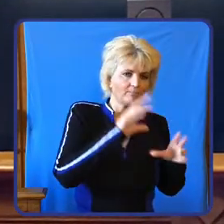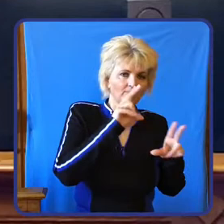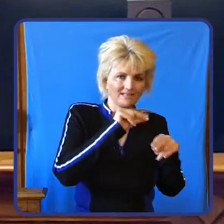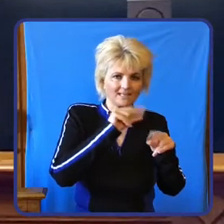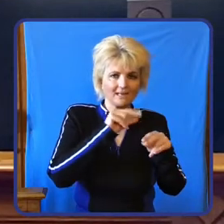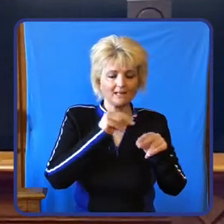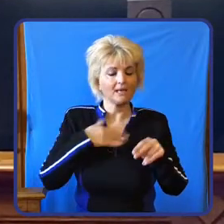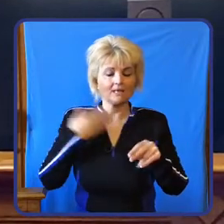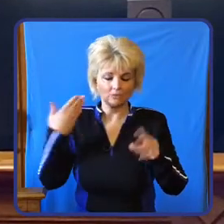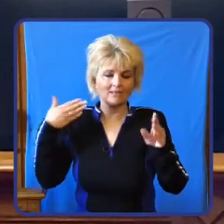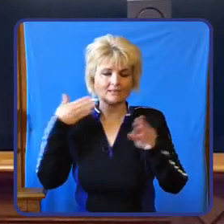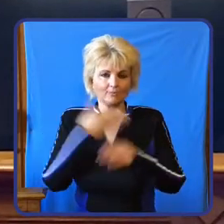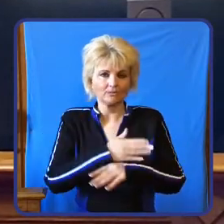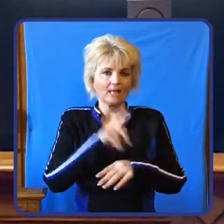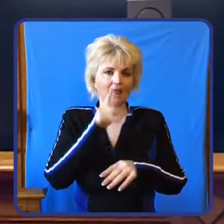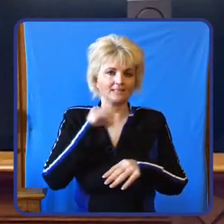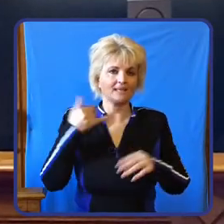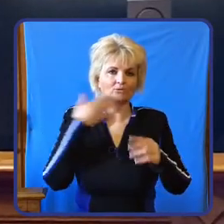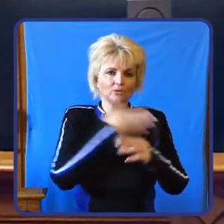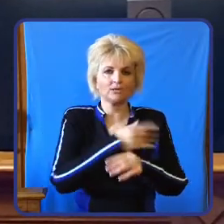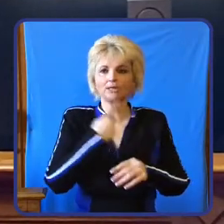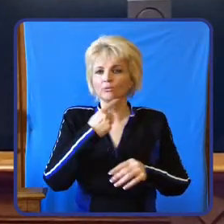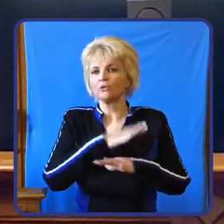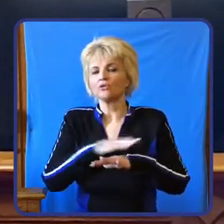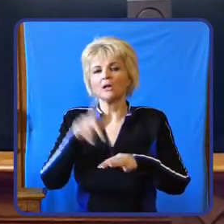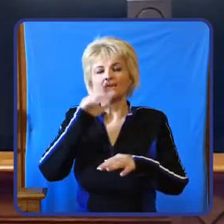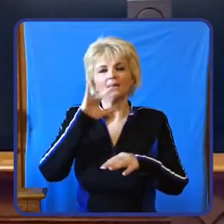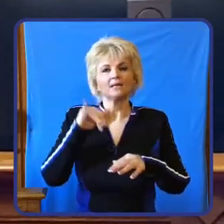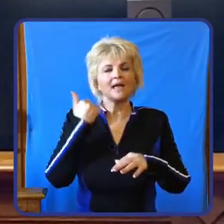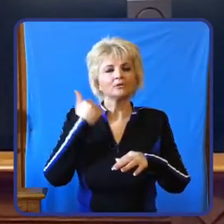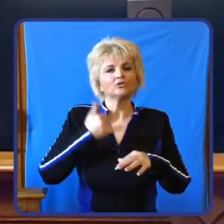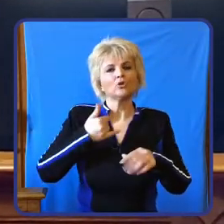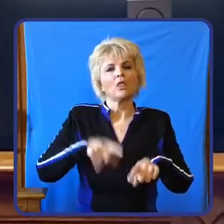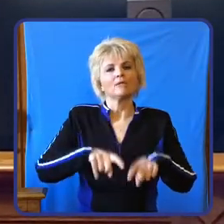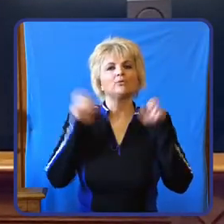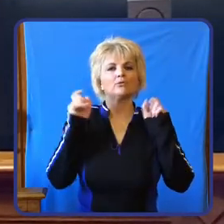ebben az ügyben. És azt mondta, hogy csak Lázár Jánoson múlik.